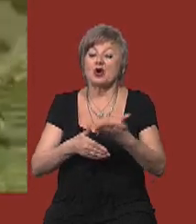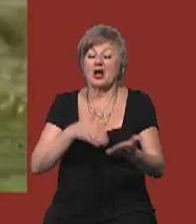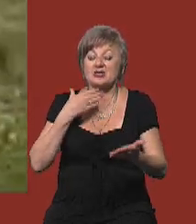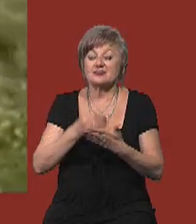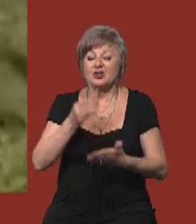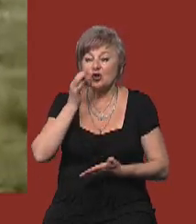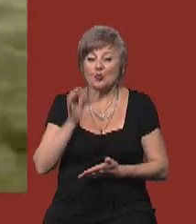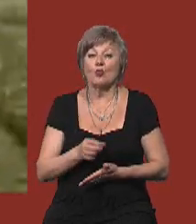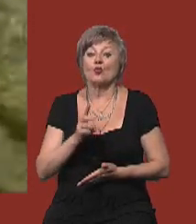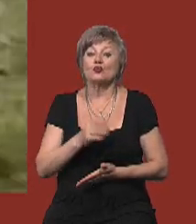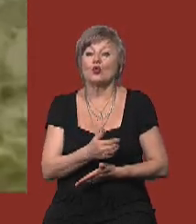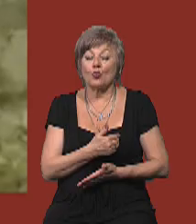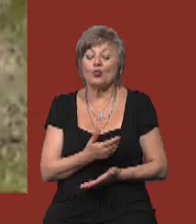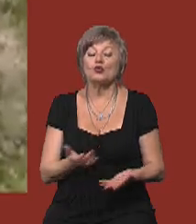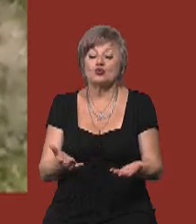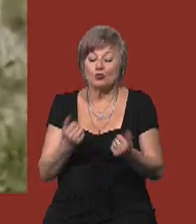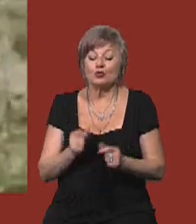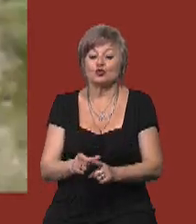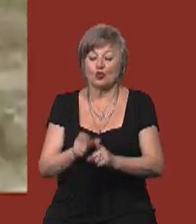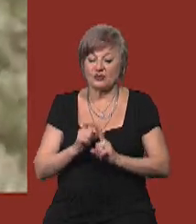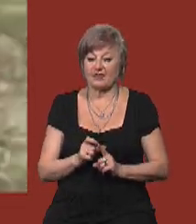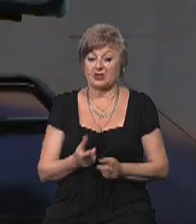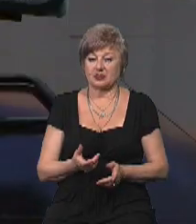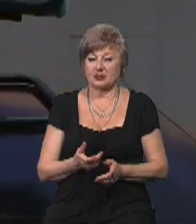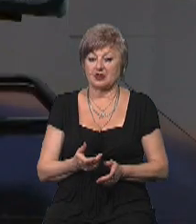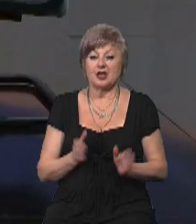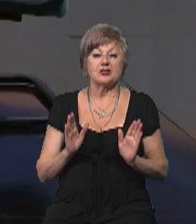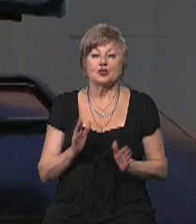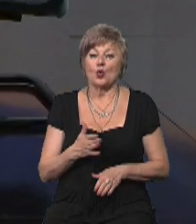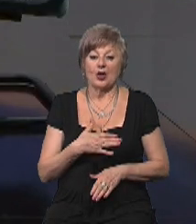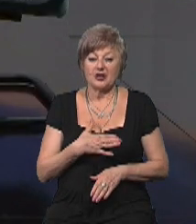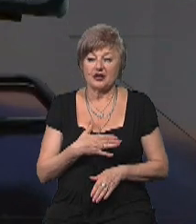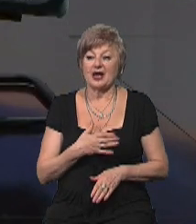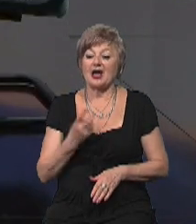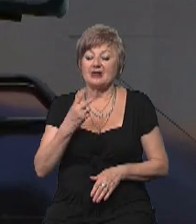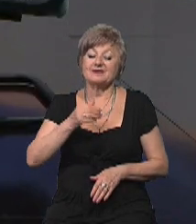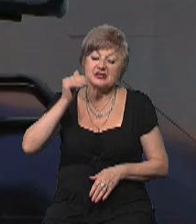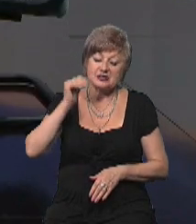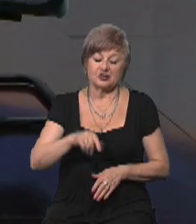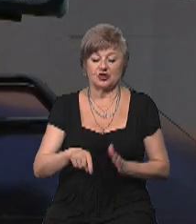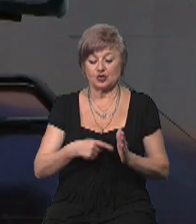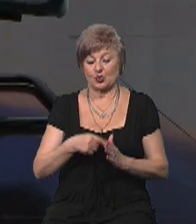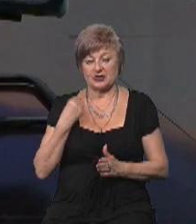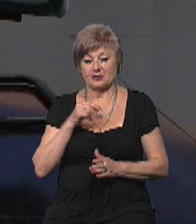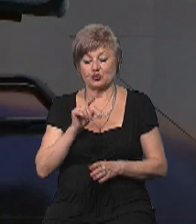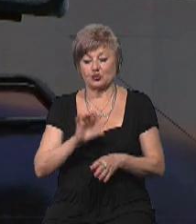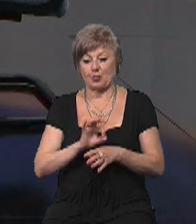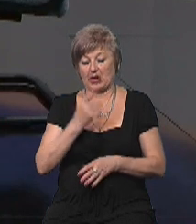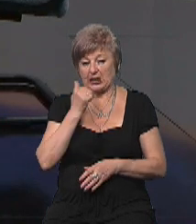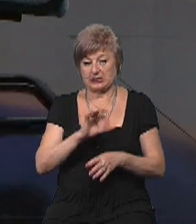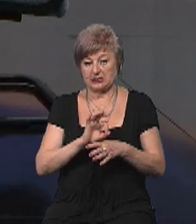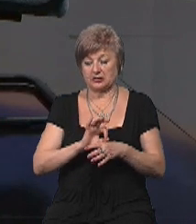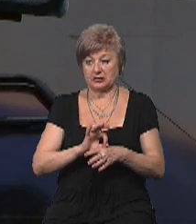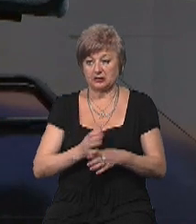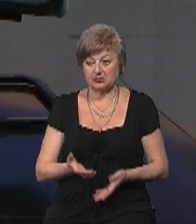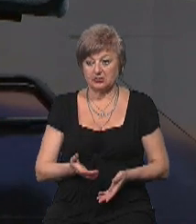досвідом, але хочу отримати цю відповідь. І не тільки я, а 200 тисяч жителів Запоріжжя, які страждають на алергію, вони